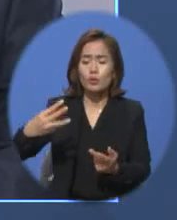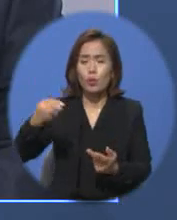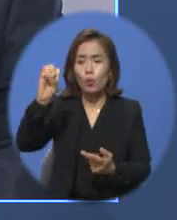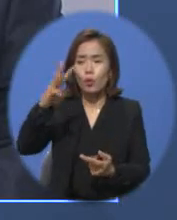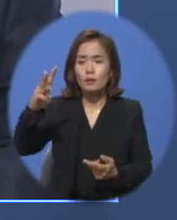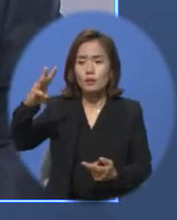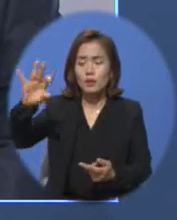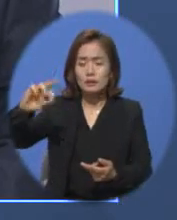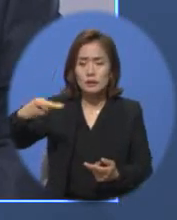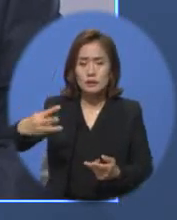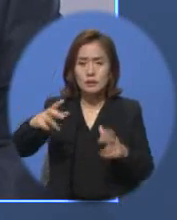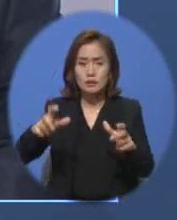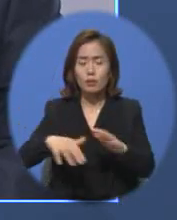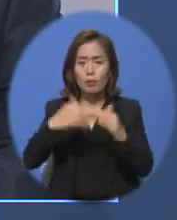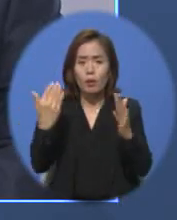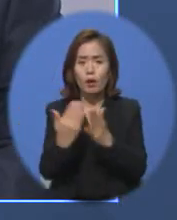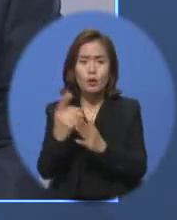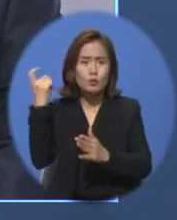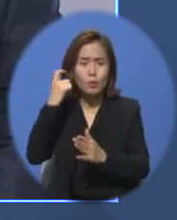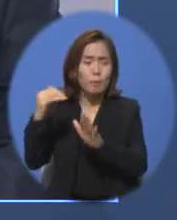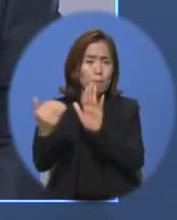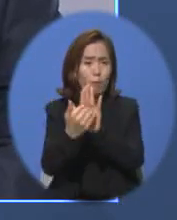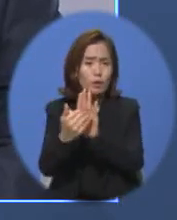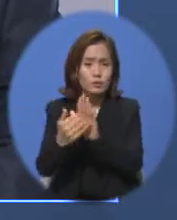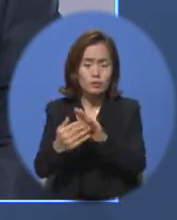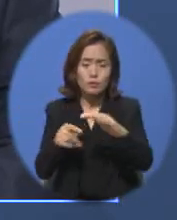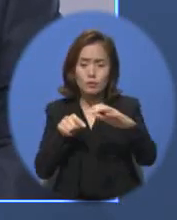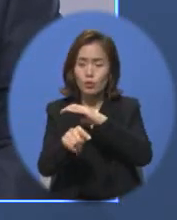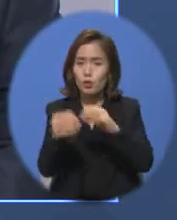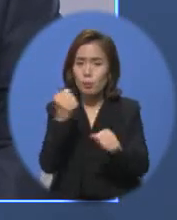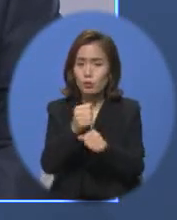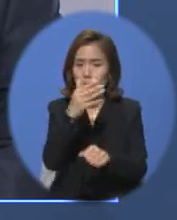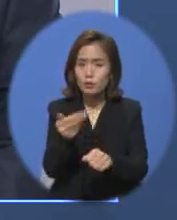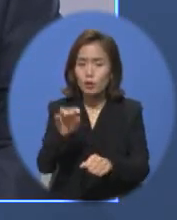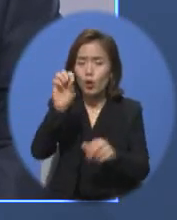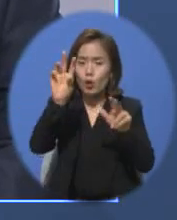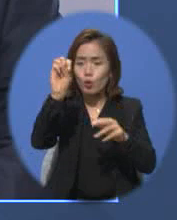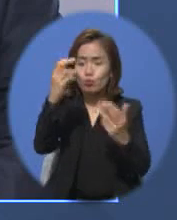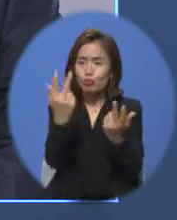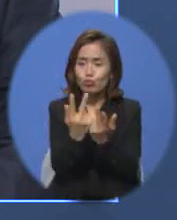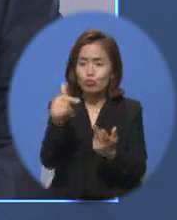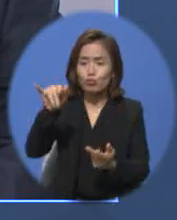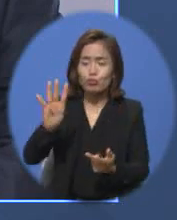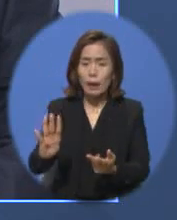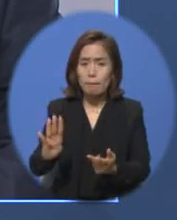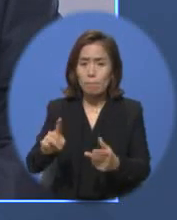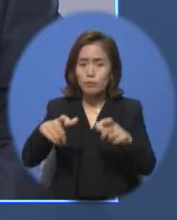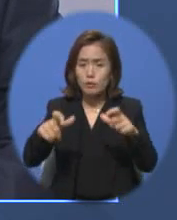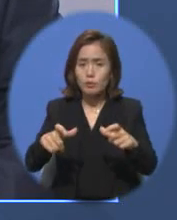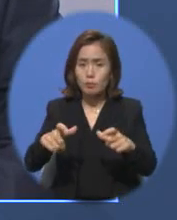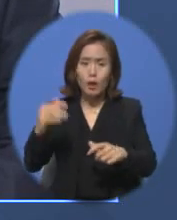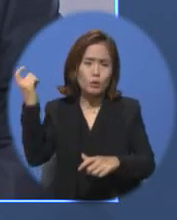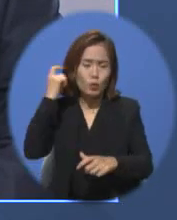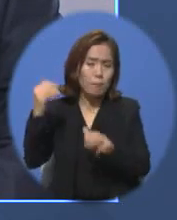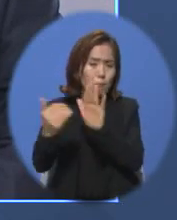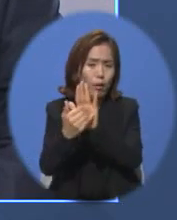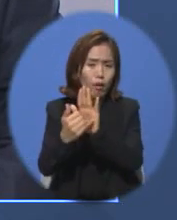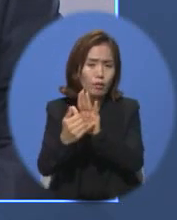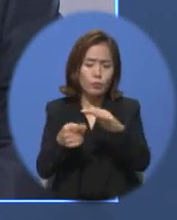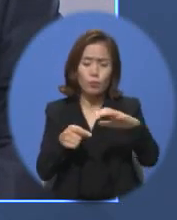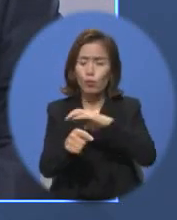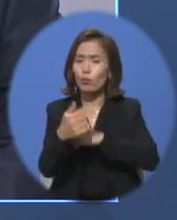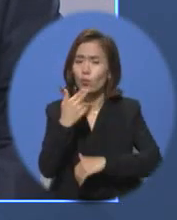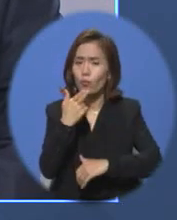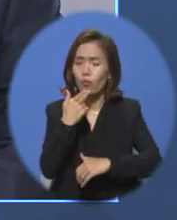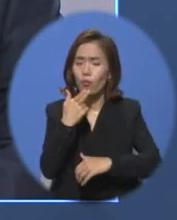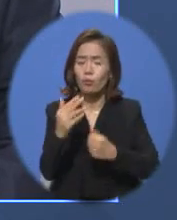하지만 광산구와북구을지역에서는방음터널이건설되고있다 .하지만구체적으로말하자면,우리 북구협지역에만 방음터널